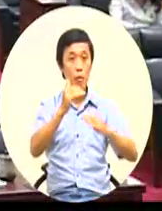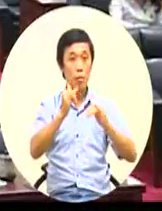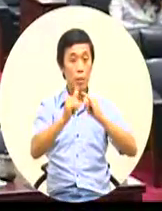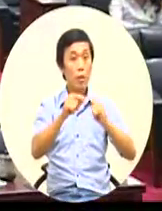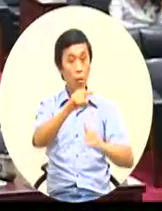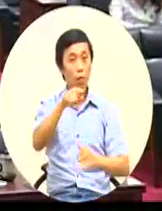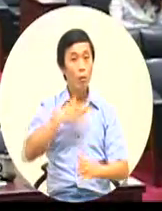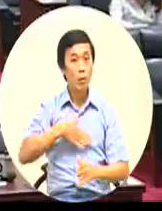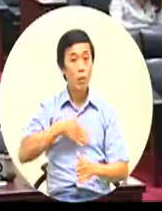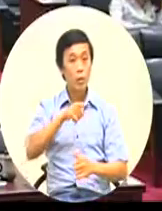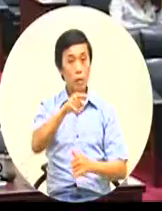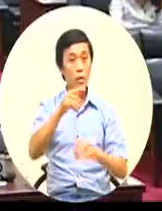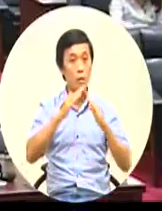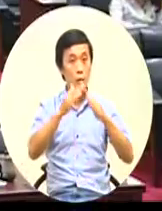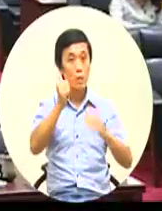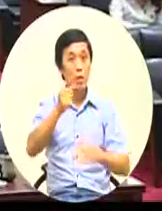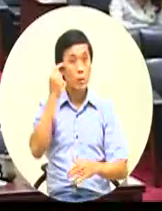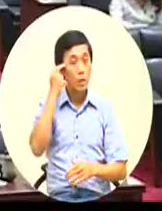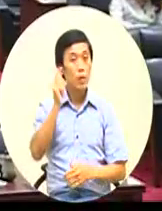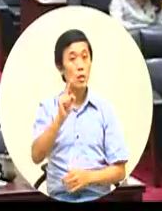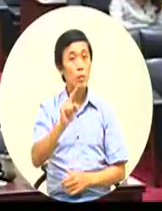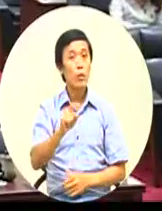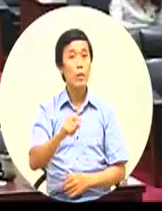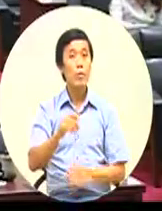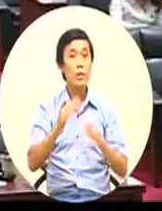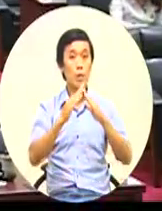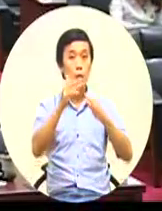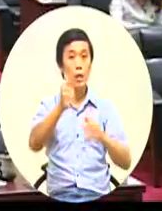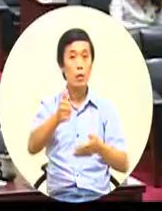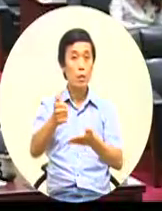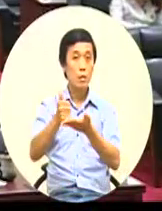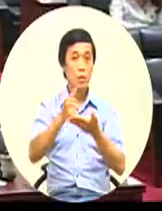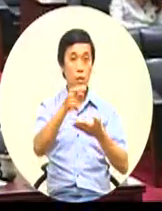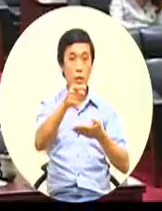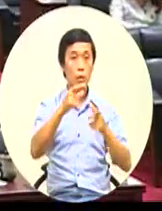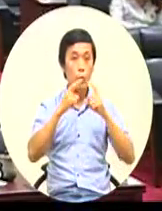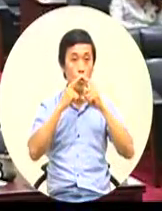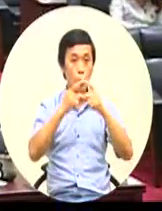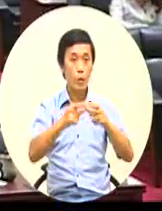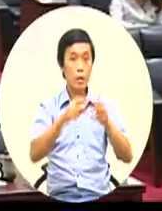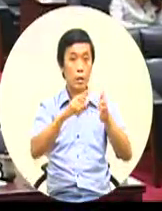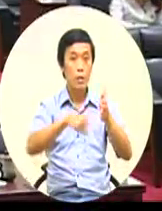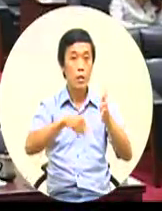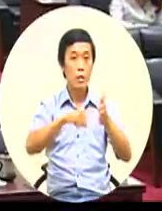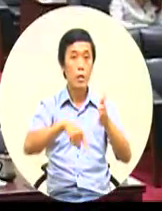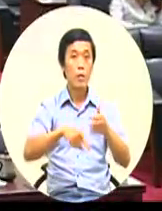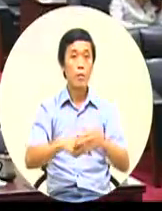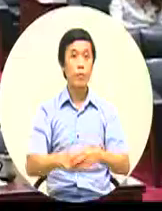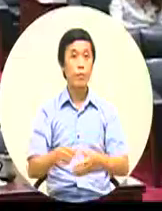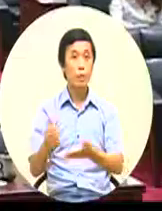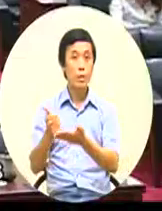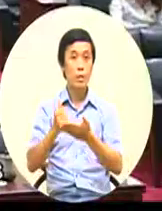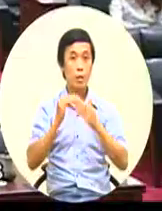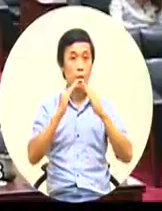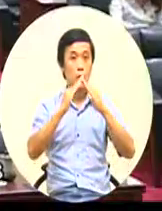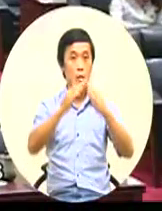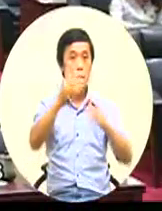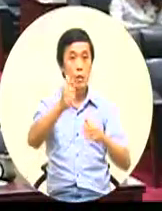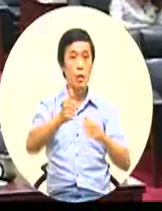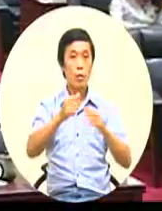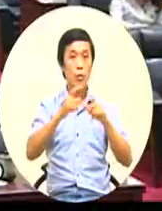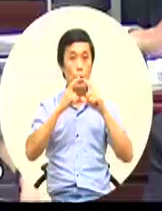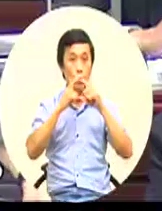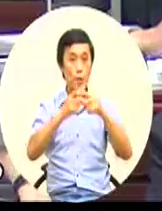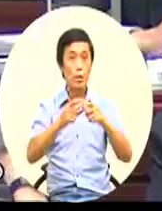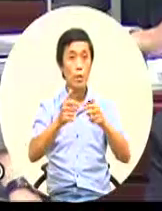改善？啊，市长，请你简单回答。 好，请市长回答。 多谢啊，